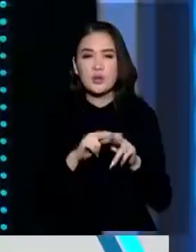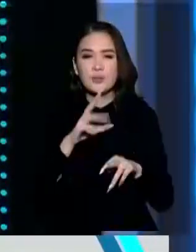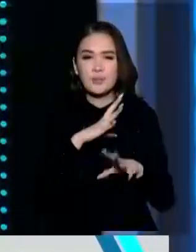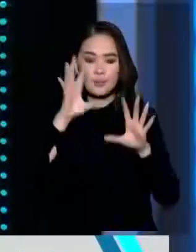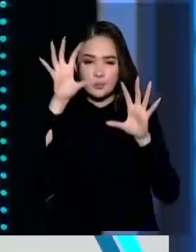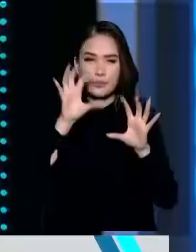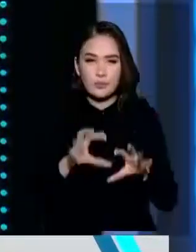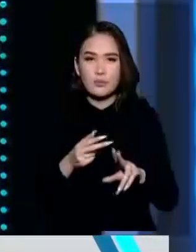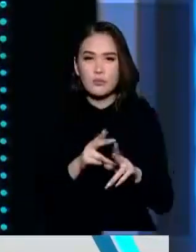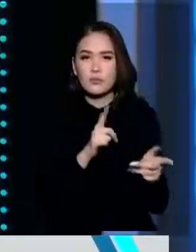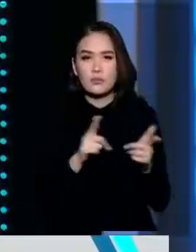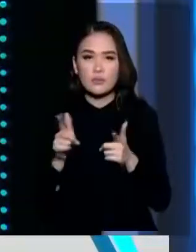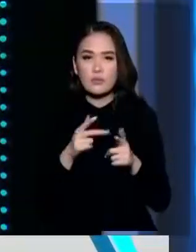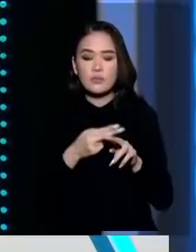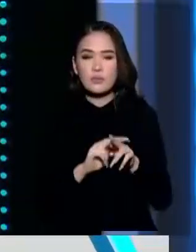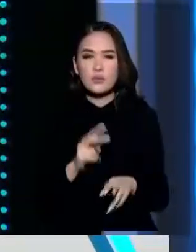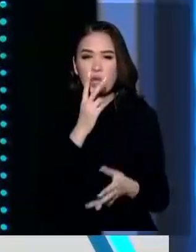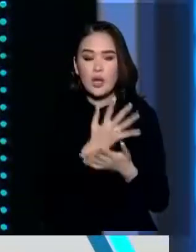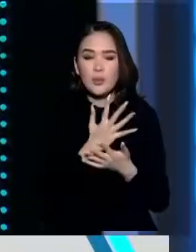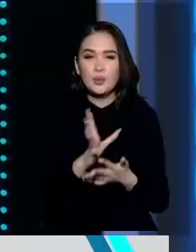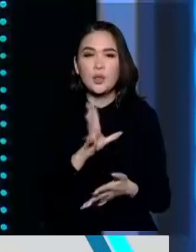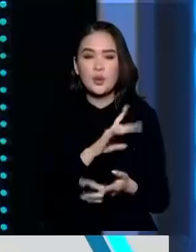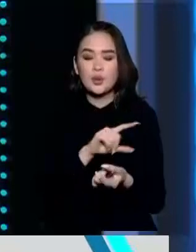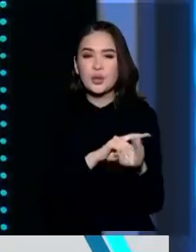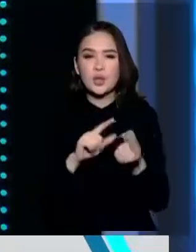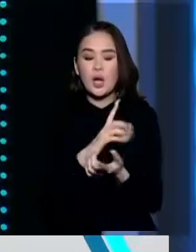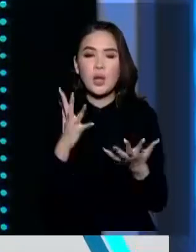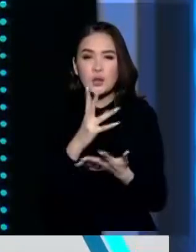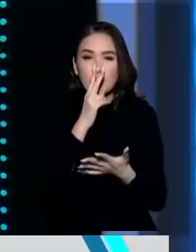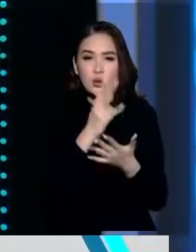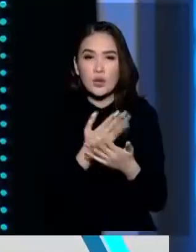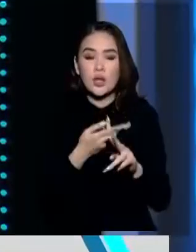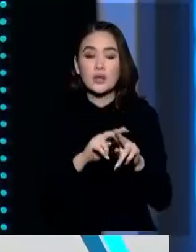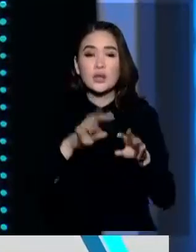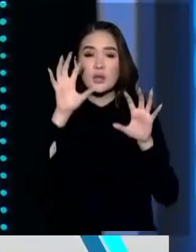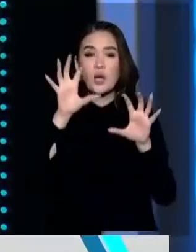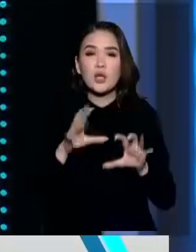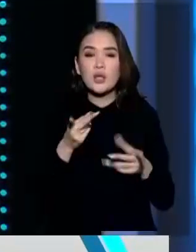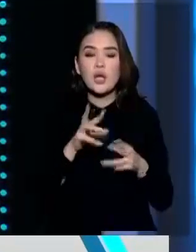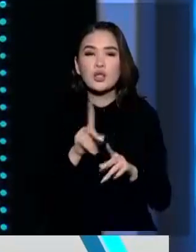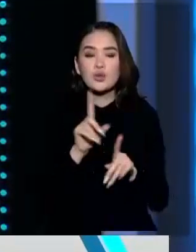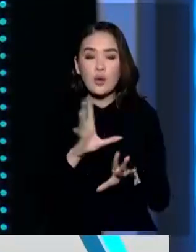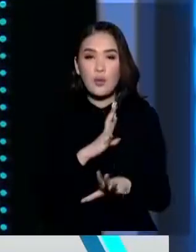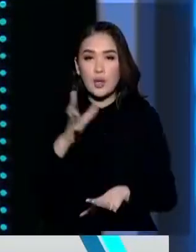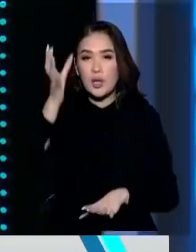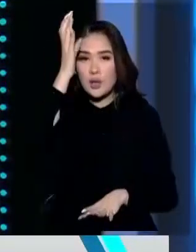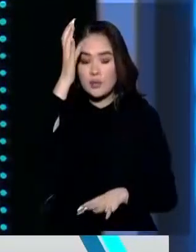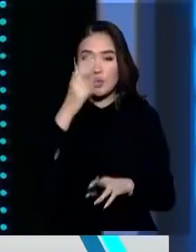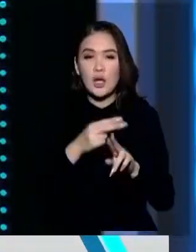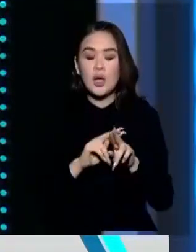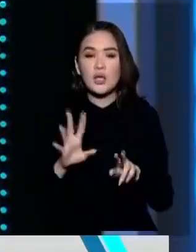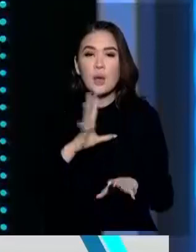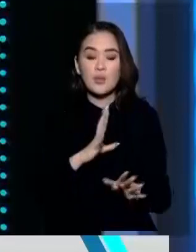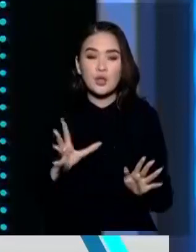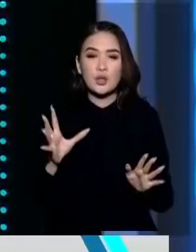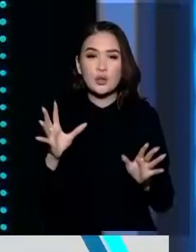заң әзірленетінін айтып қалдыңыз. Онда қандай өзгерістер көзделеді? Бұл заң не туралы болмақ? Ғылыми саламызды шын